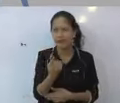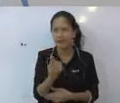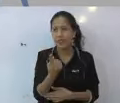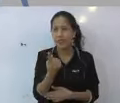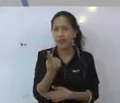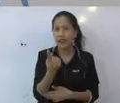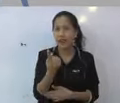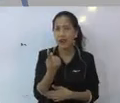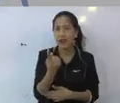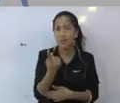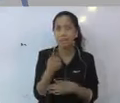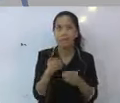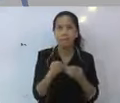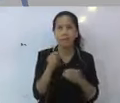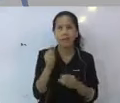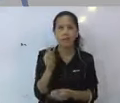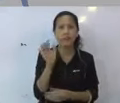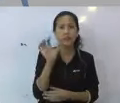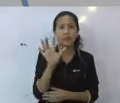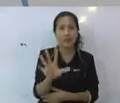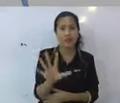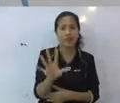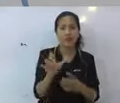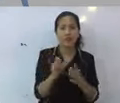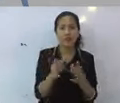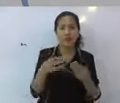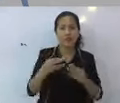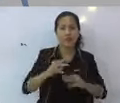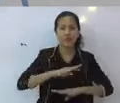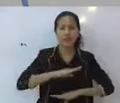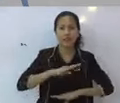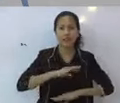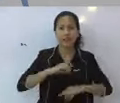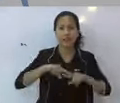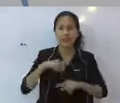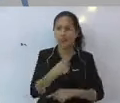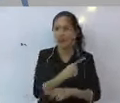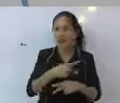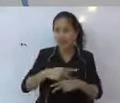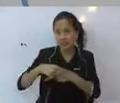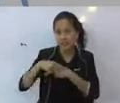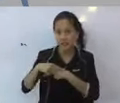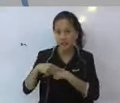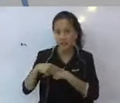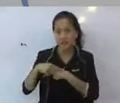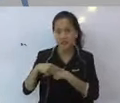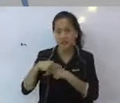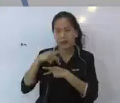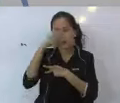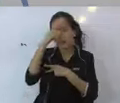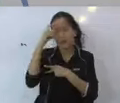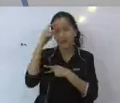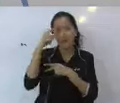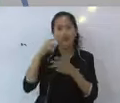na makakasustain sa atin? Okay, bakit kaya? Kasi itong mga to ang